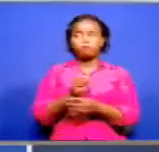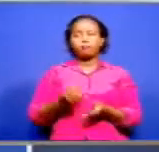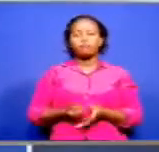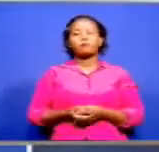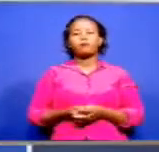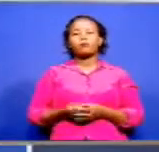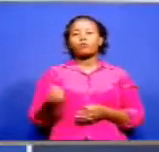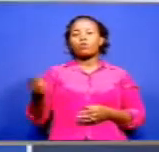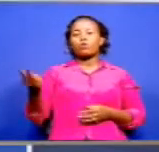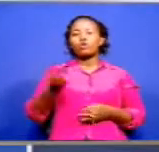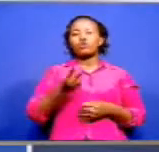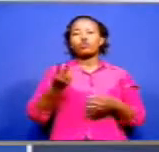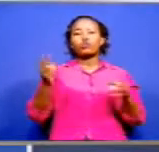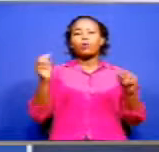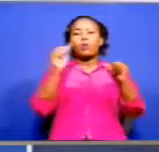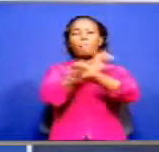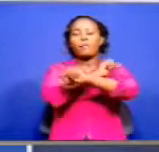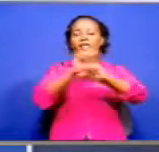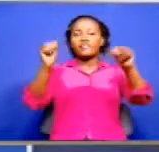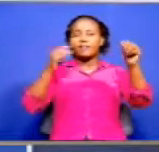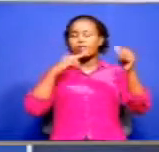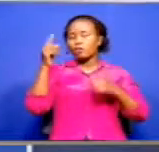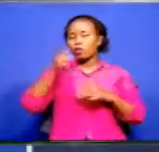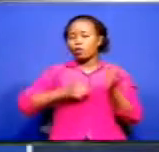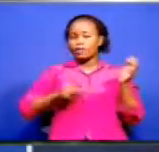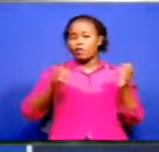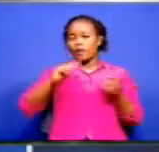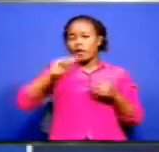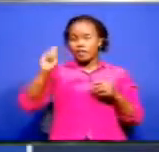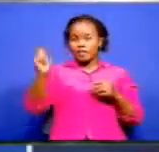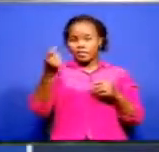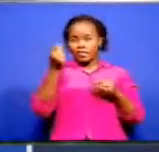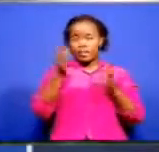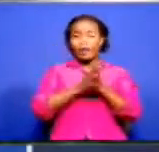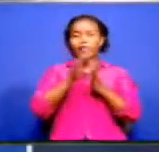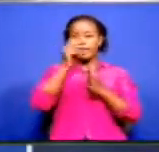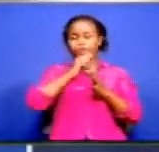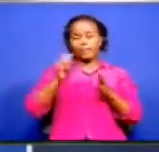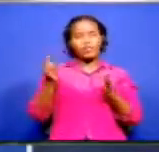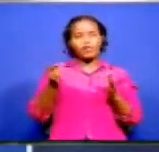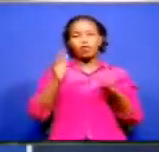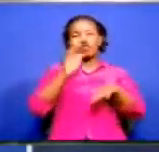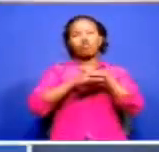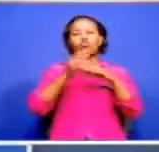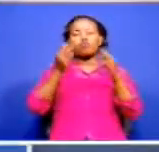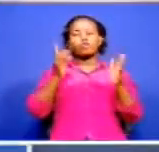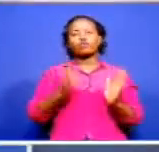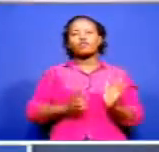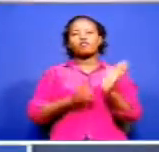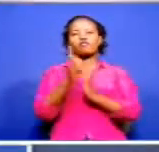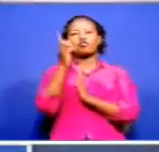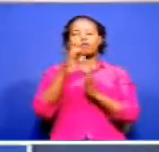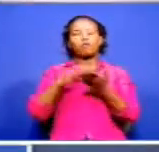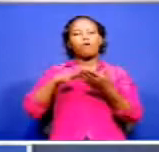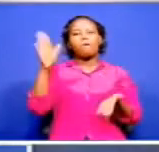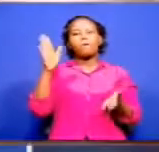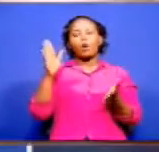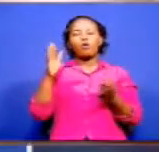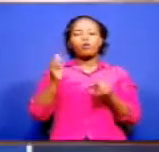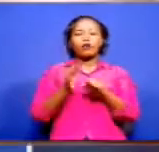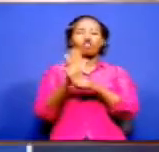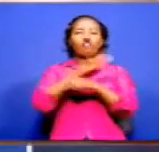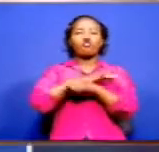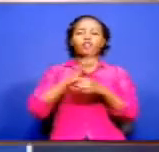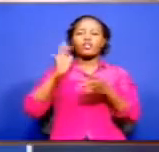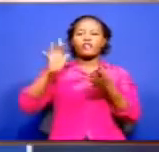The two leaders noted that Kenya and Tanzania need to develop modalities for mutual recognition of COVID-19 test results,